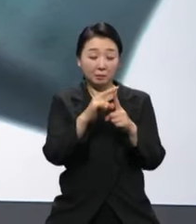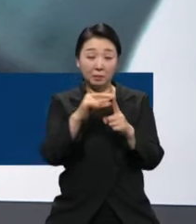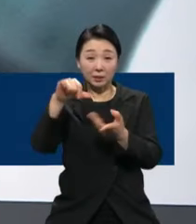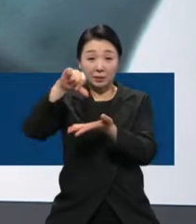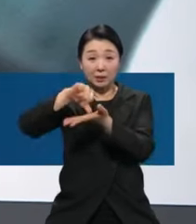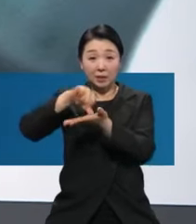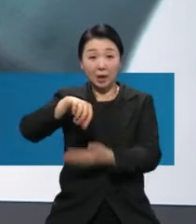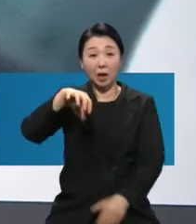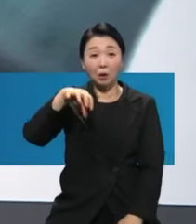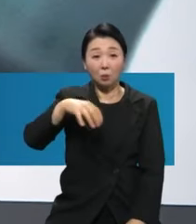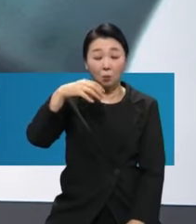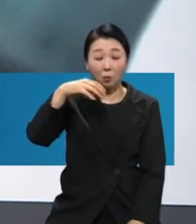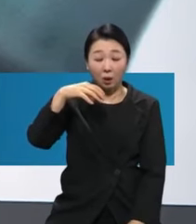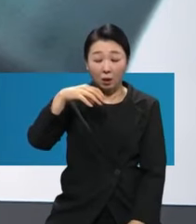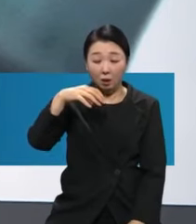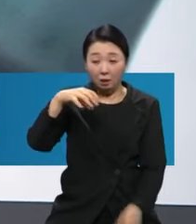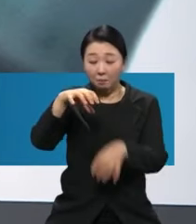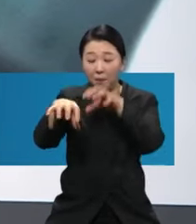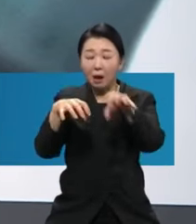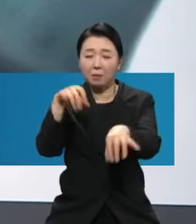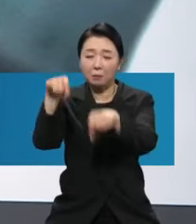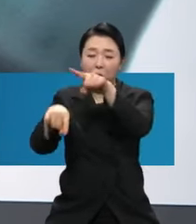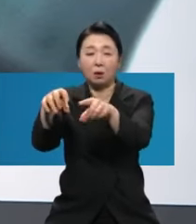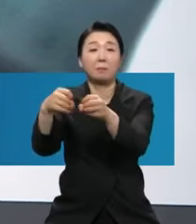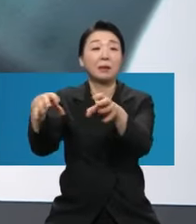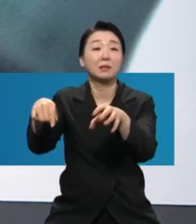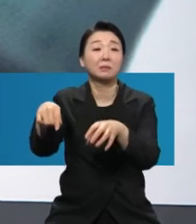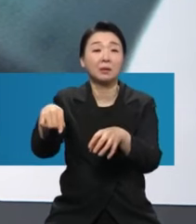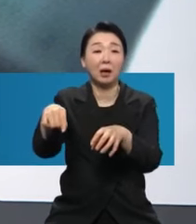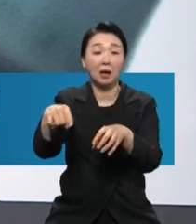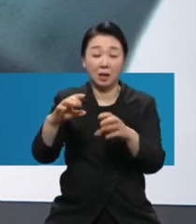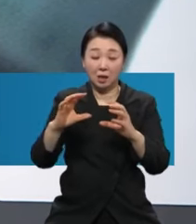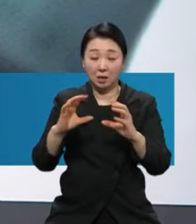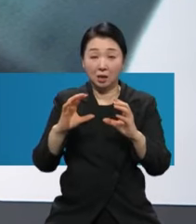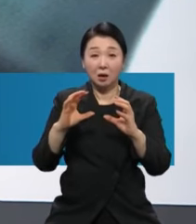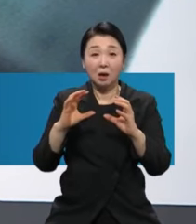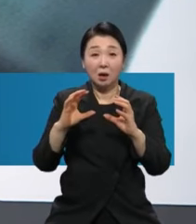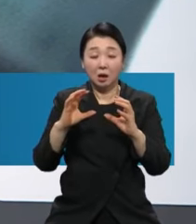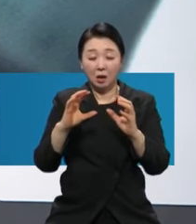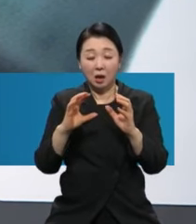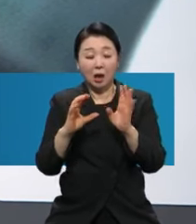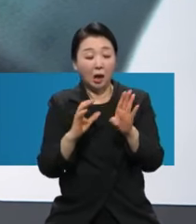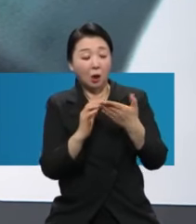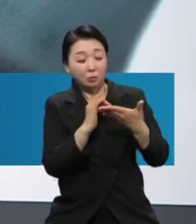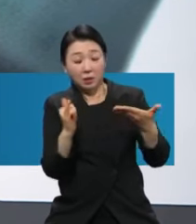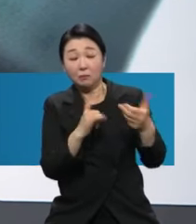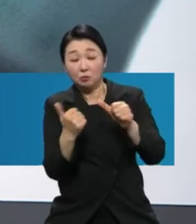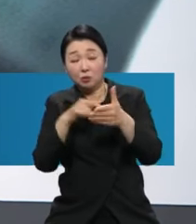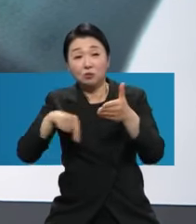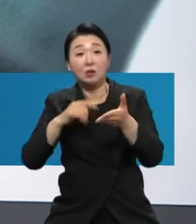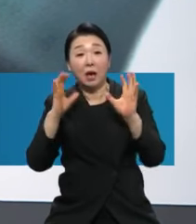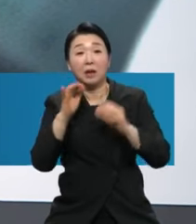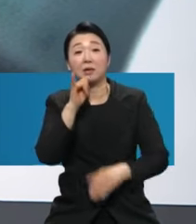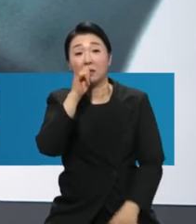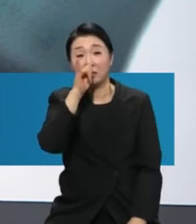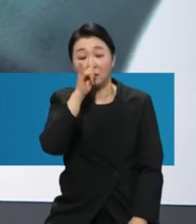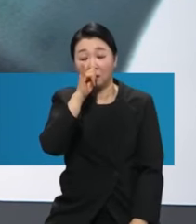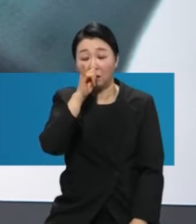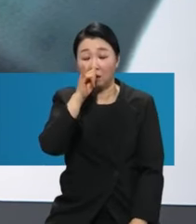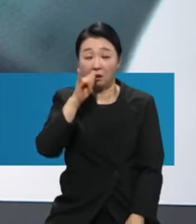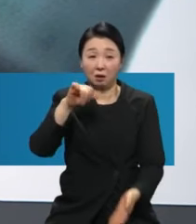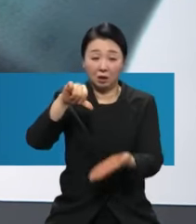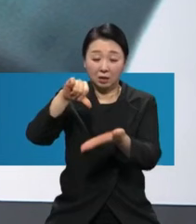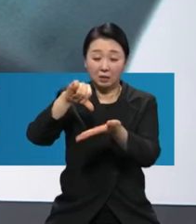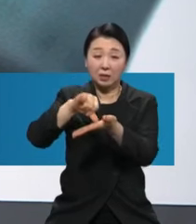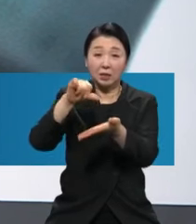파키스탄이 이란의 한 국경 마을을 폭격했습니다. 9명이 숨졌는데 어린이도 있었습니다. 이란의 공격을 받은 지 이틀